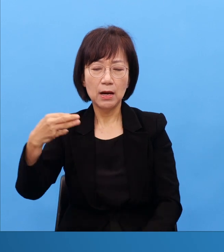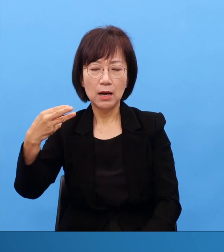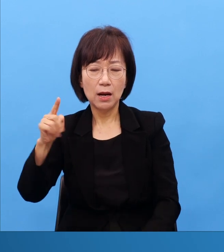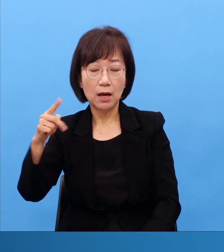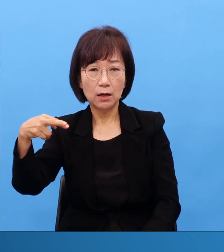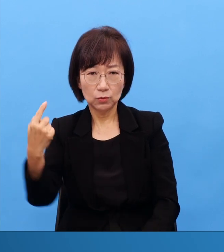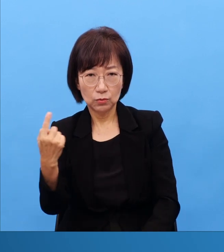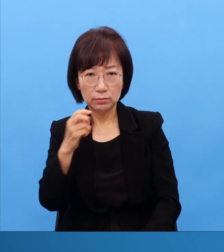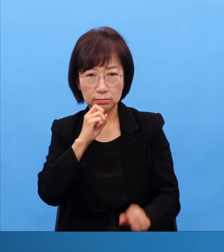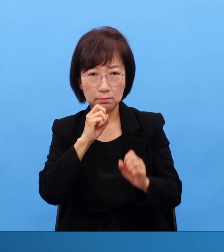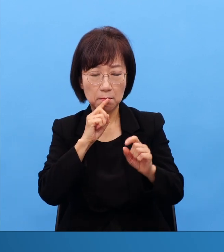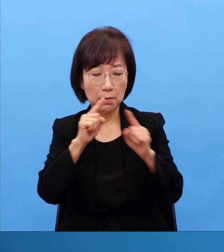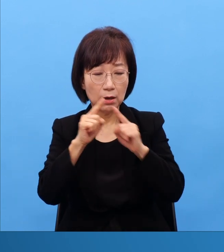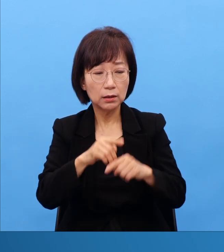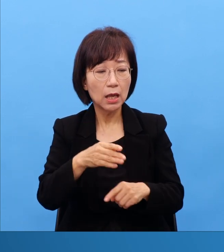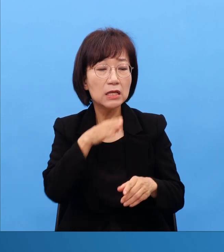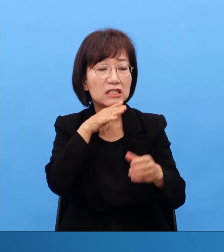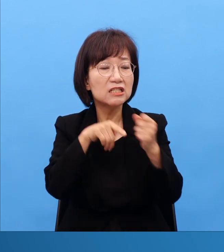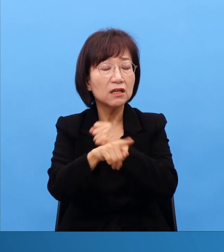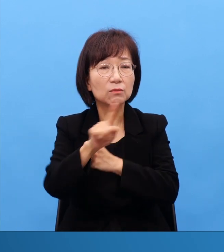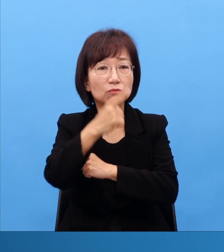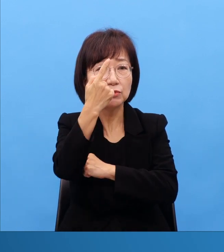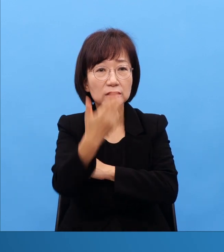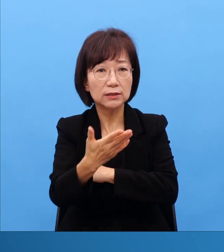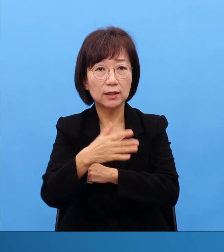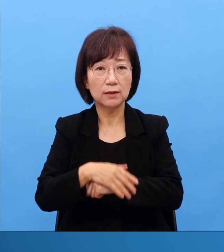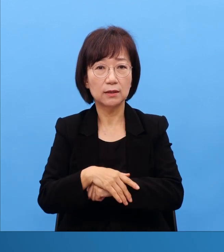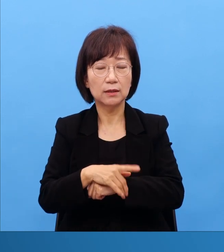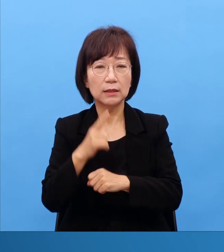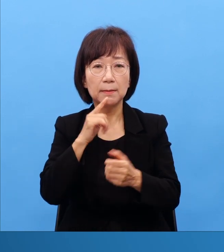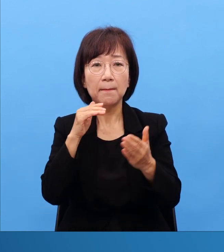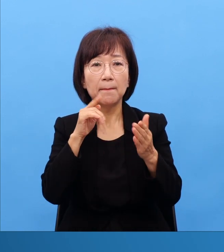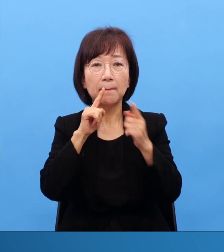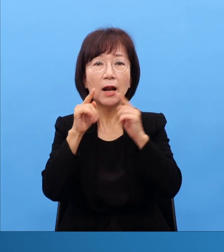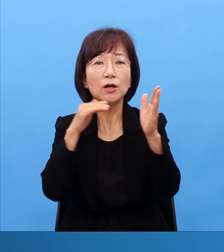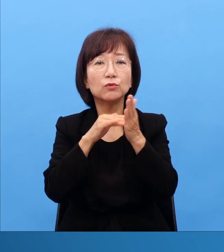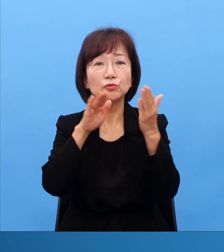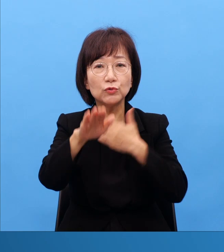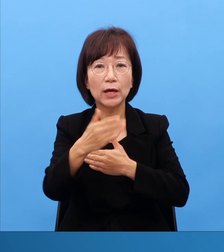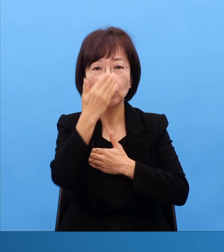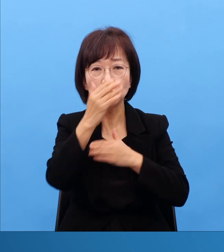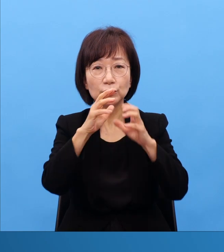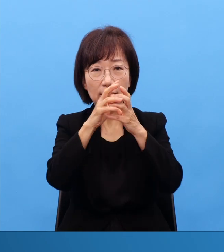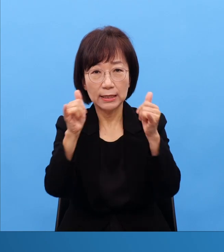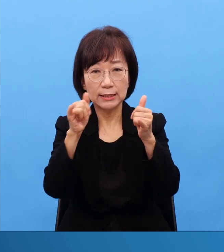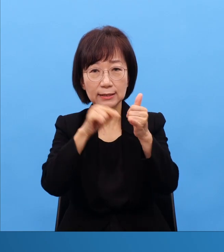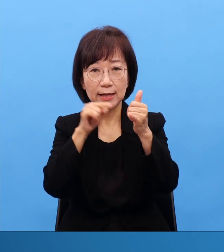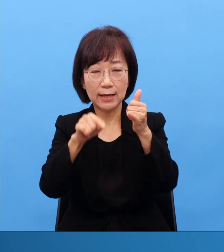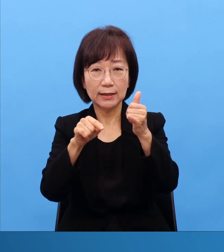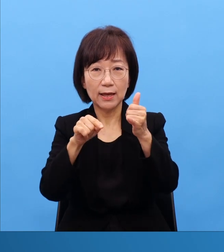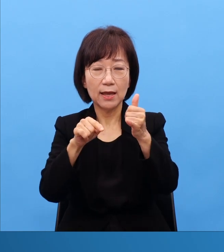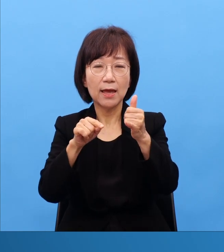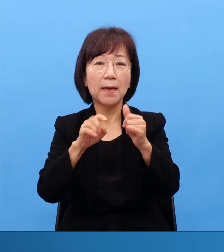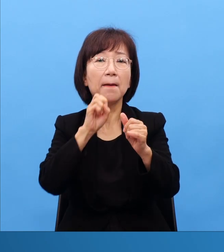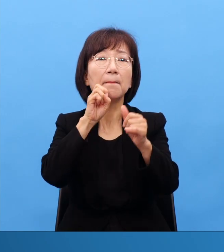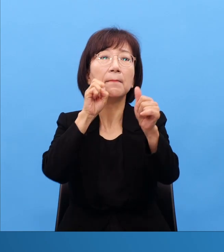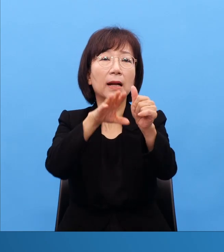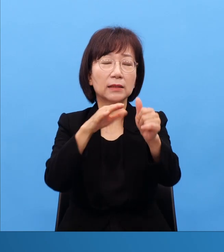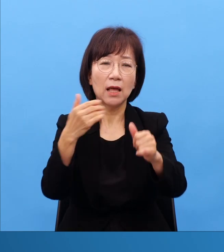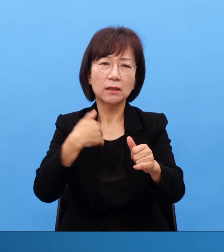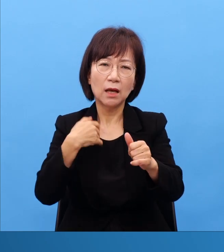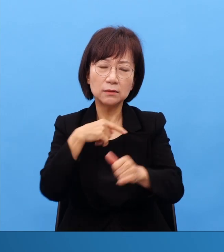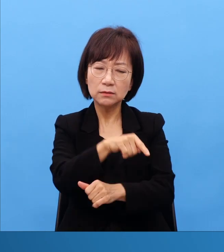이르되 진리가 무엇이냐 하더라. 이 말을 하고 다시 유대인들에게서 나가서 이르되 나는